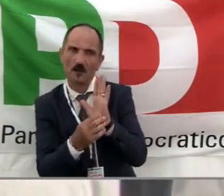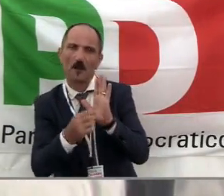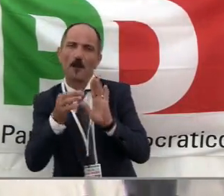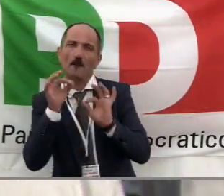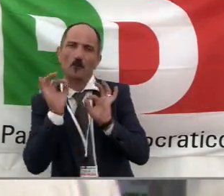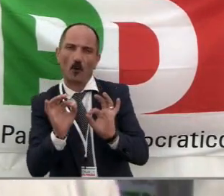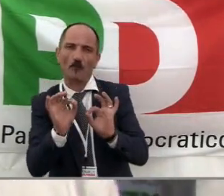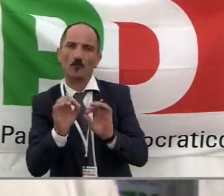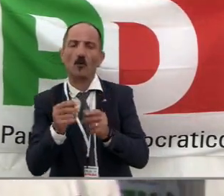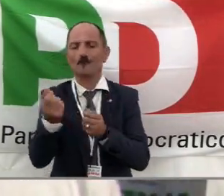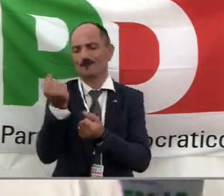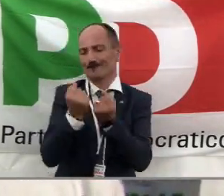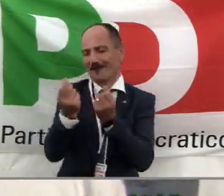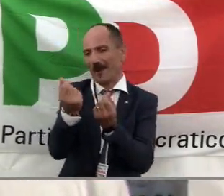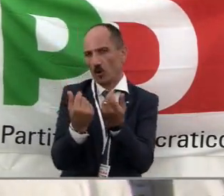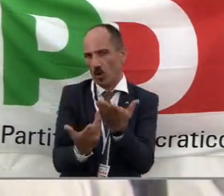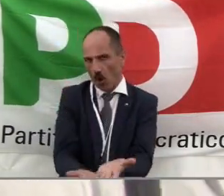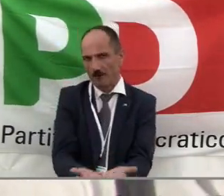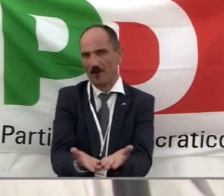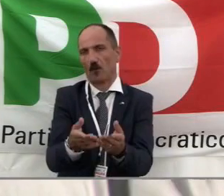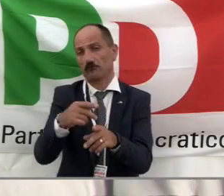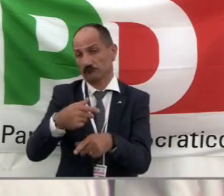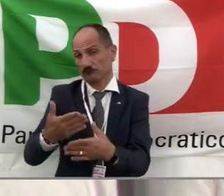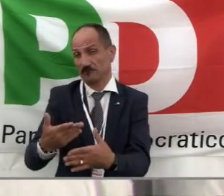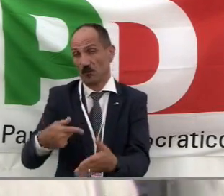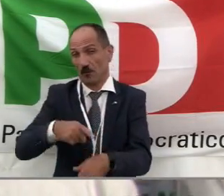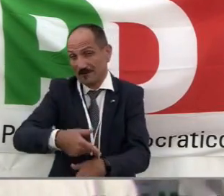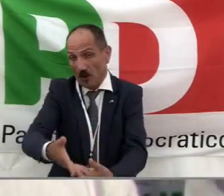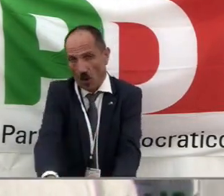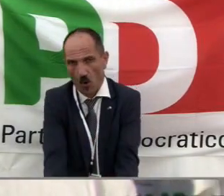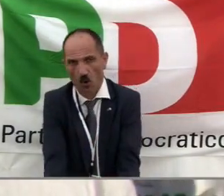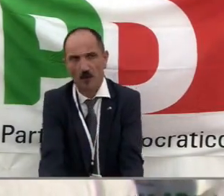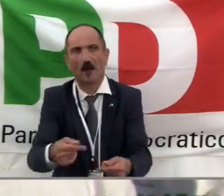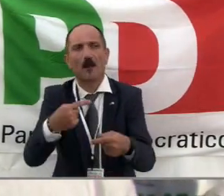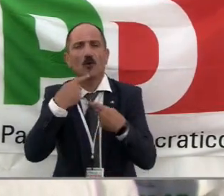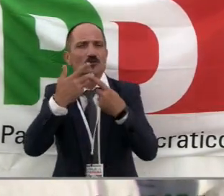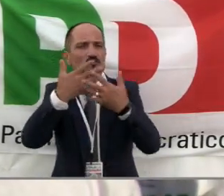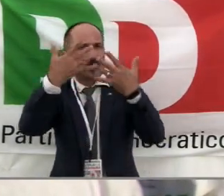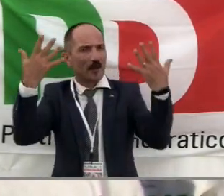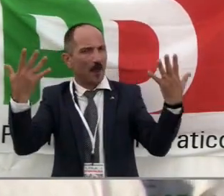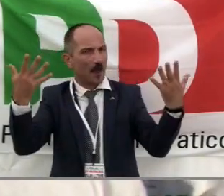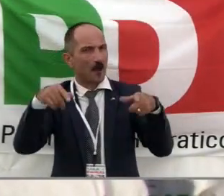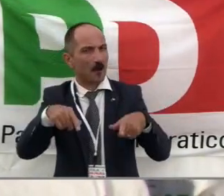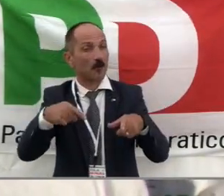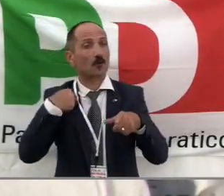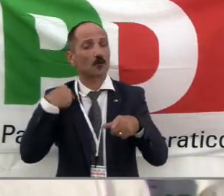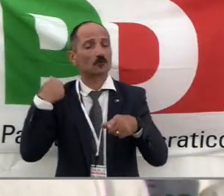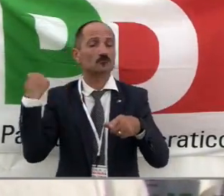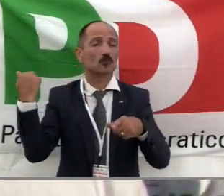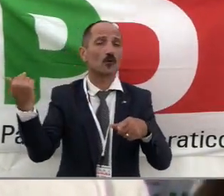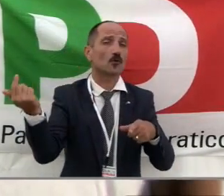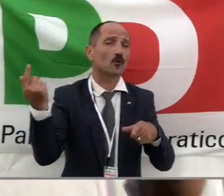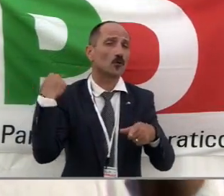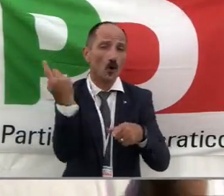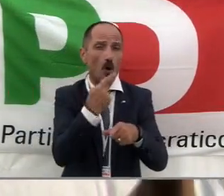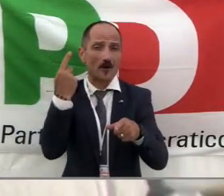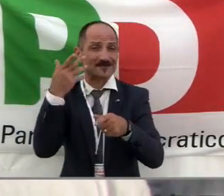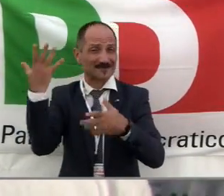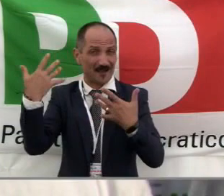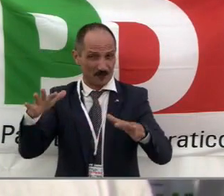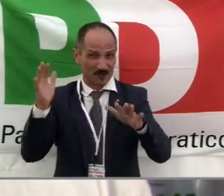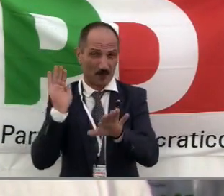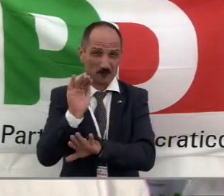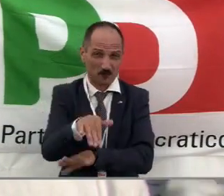carattere economico di queste ore, lo dice in maniera chiara, noi siamo passati dalla manovra